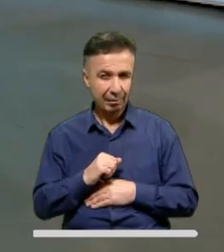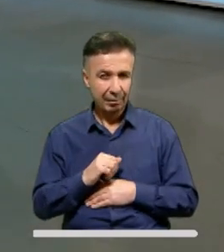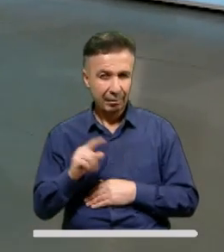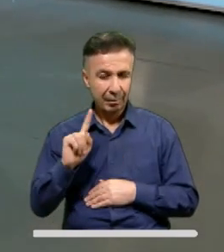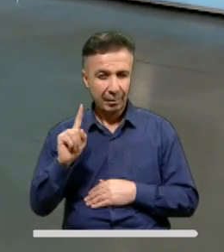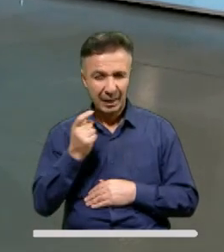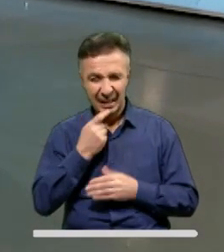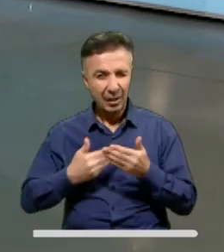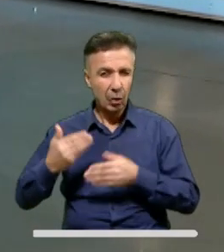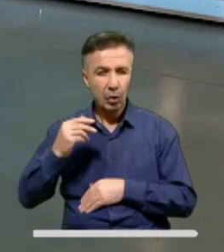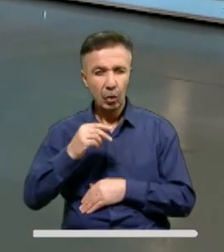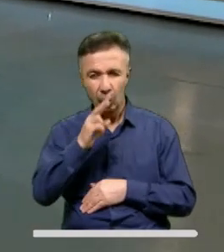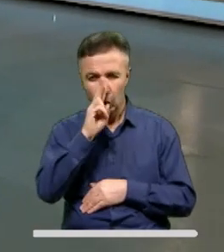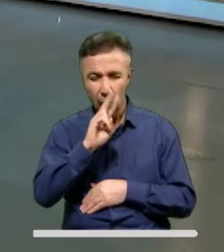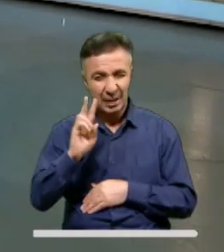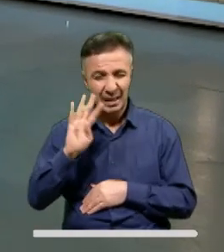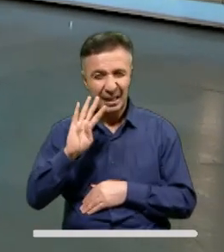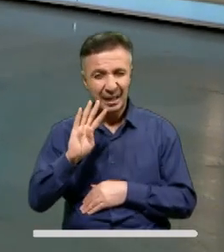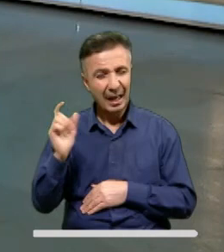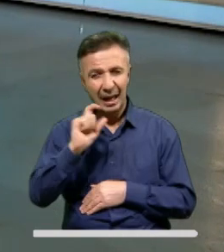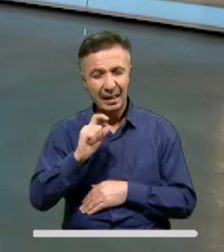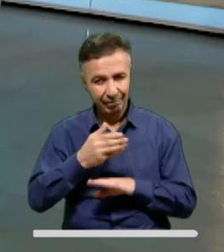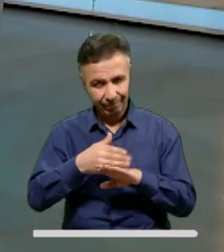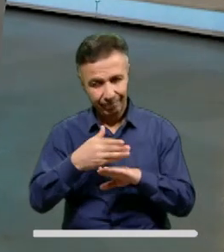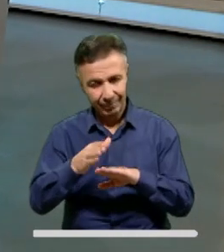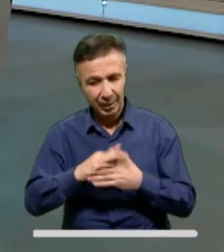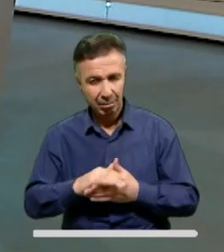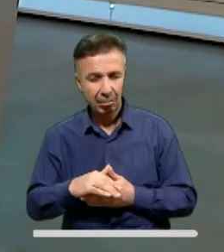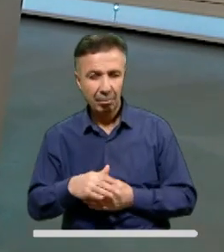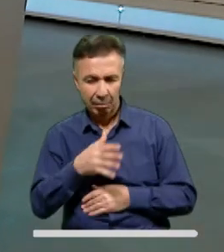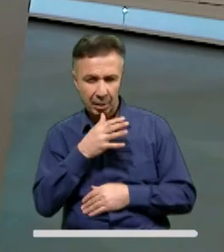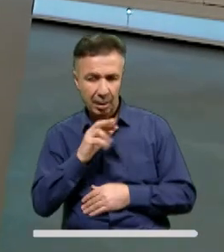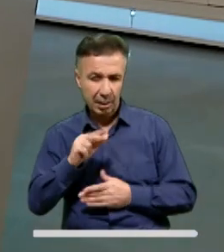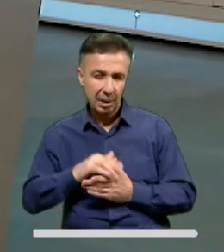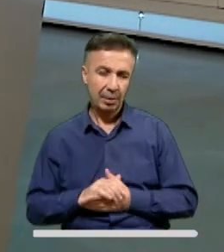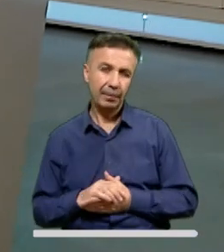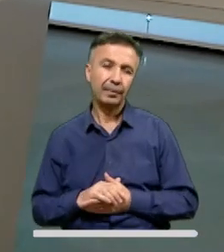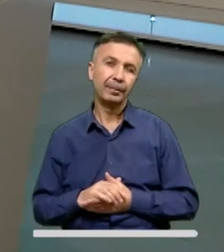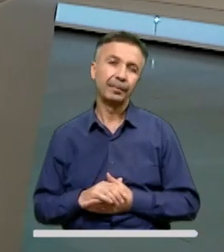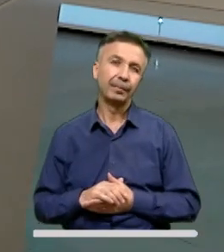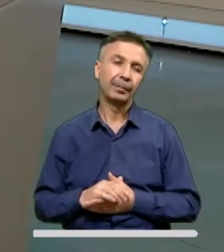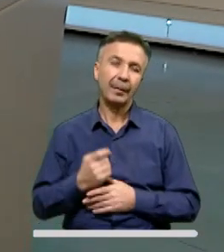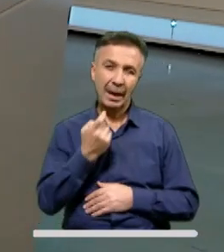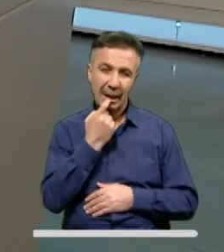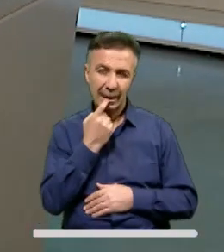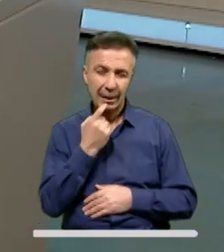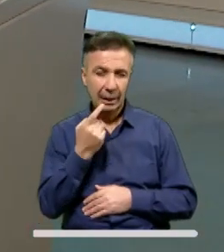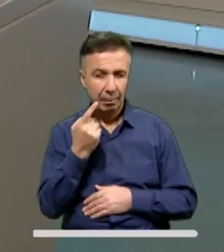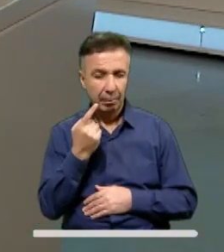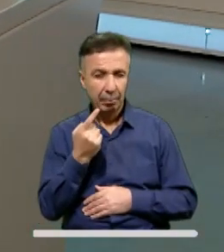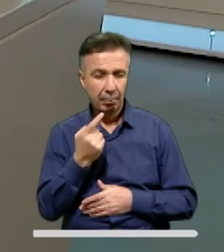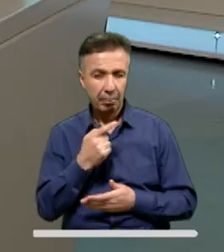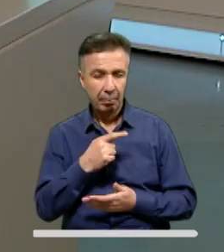240 ay vade. Evet. Şimdi bunu malumleriniz olduğu üzere yılda memur